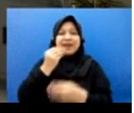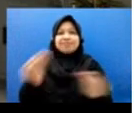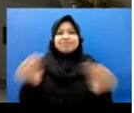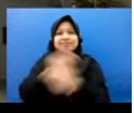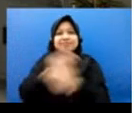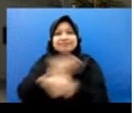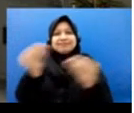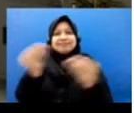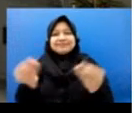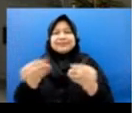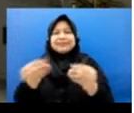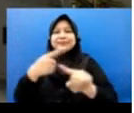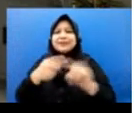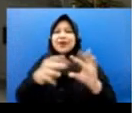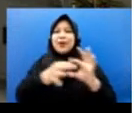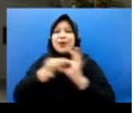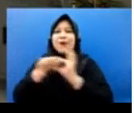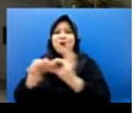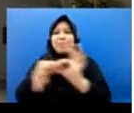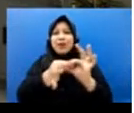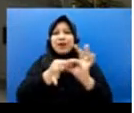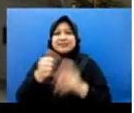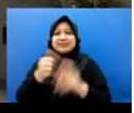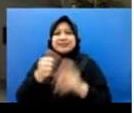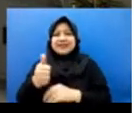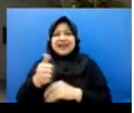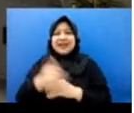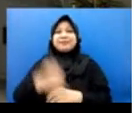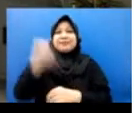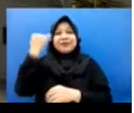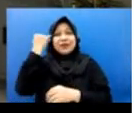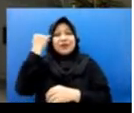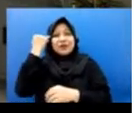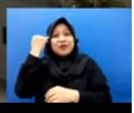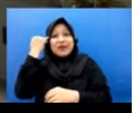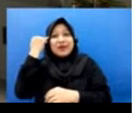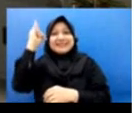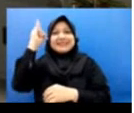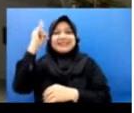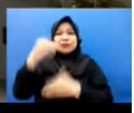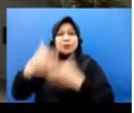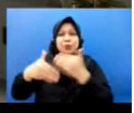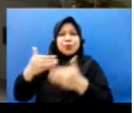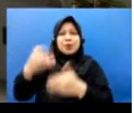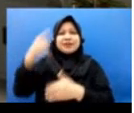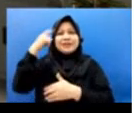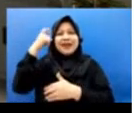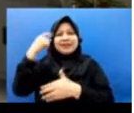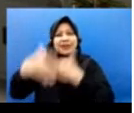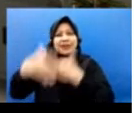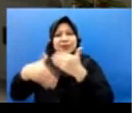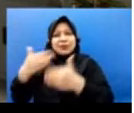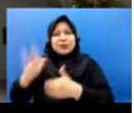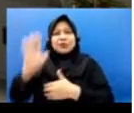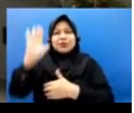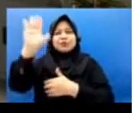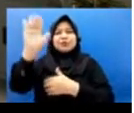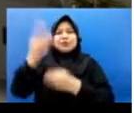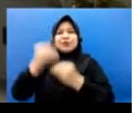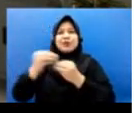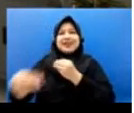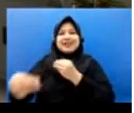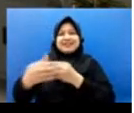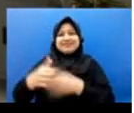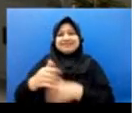berkolaborasi. Terus kita berinovasi, terus belajar demi generasi masa depan andalan bangsa. Saya pamit dulu, saya Fena